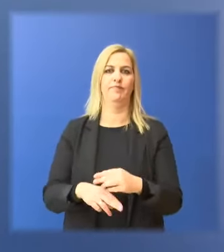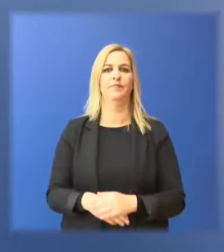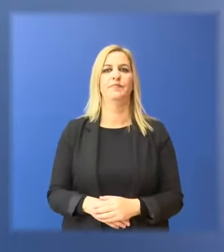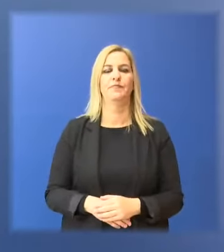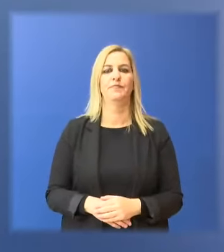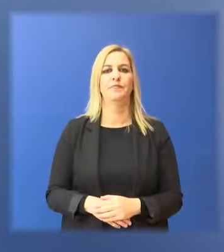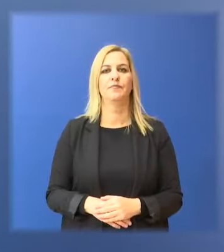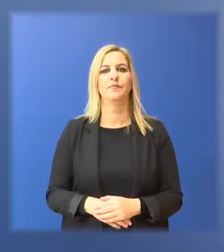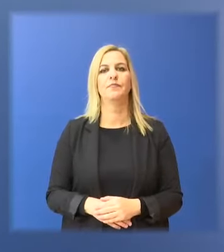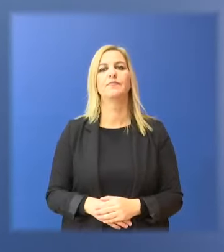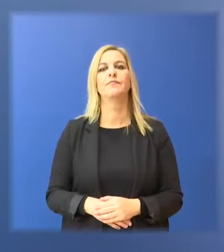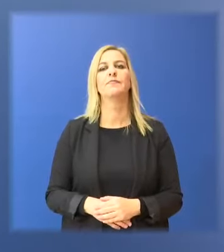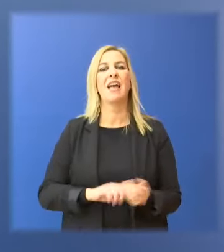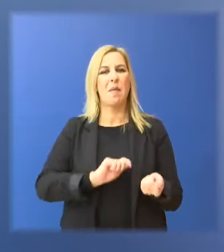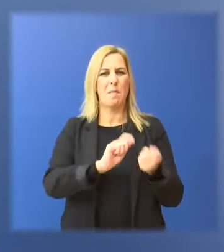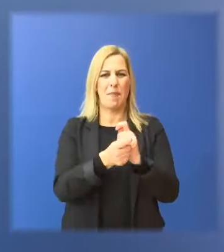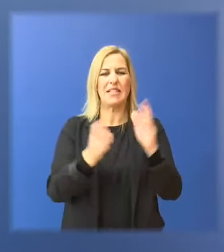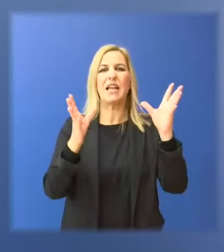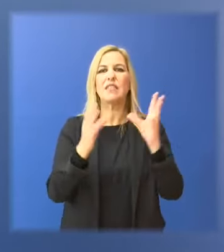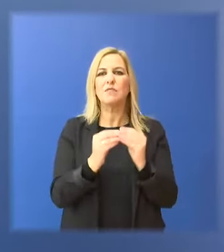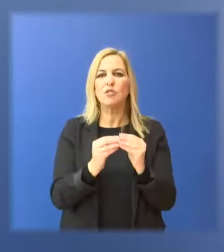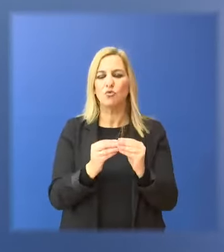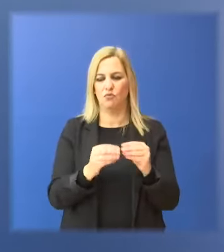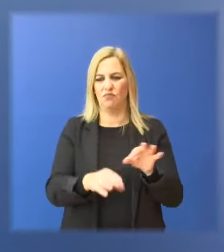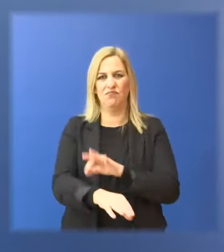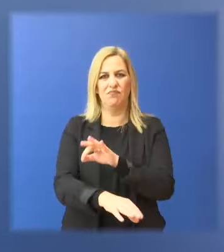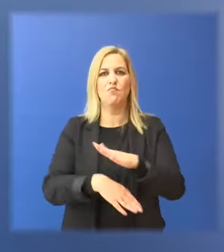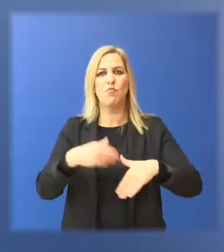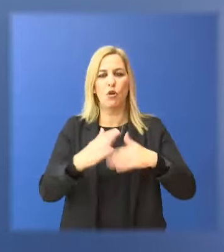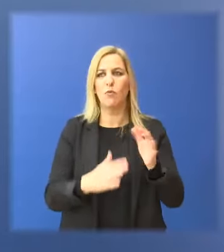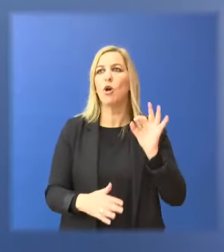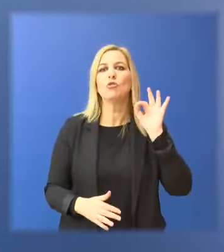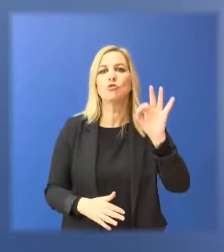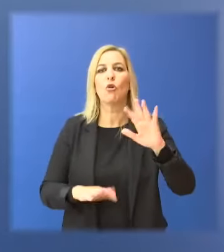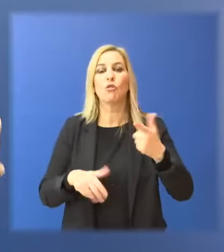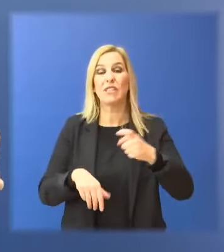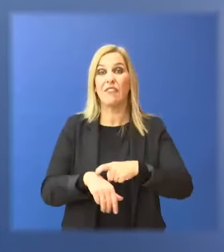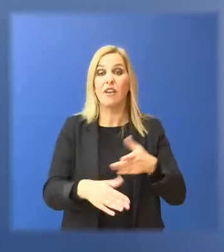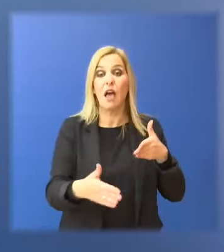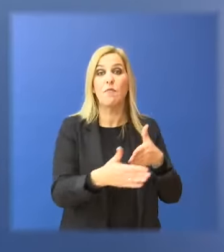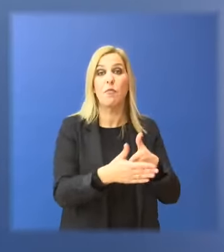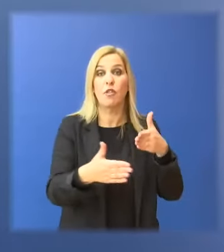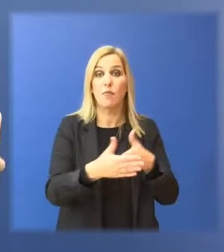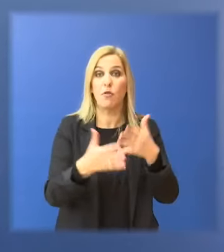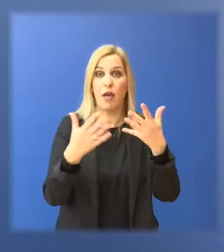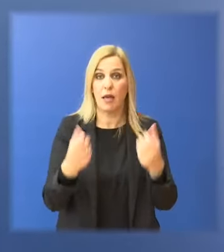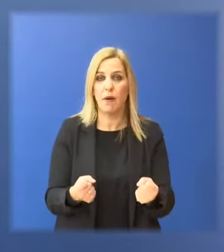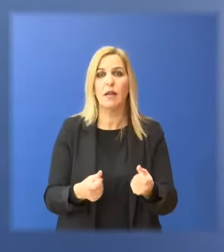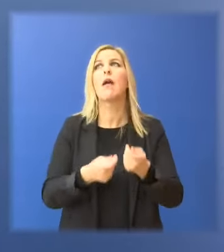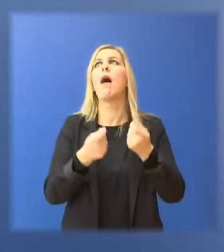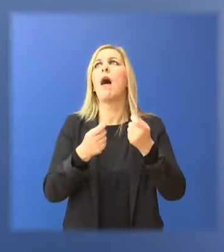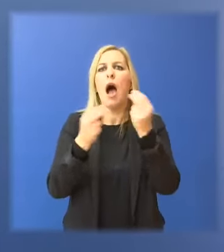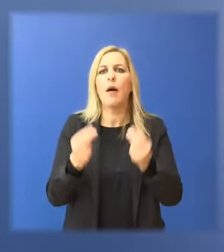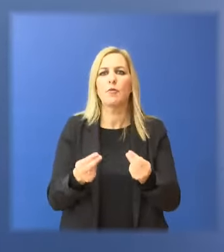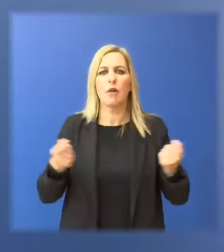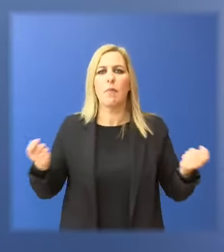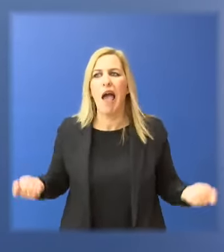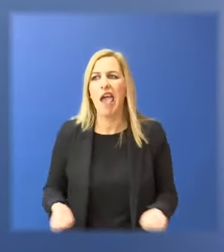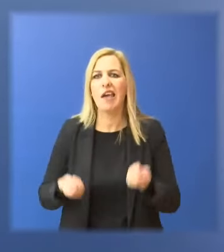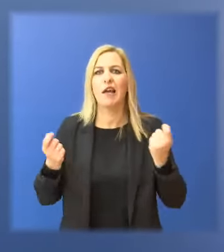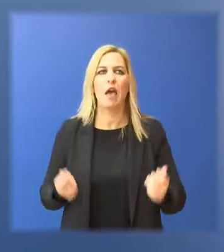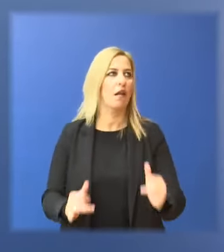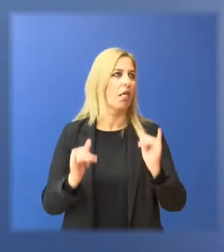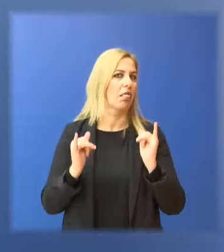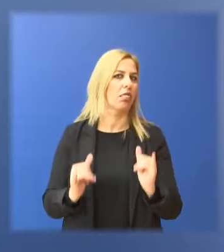των δράσεων της πολεοδομικής μεταρρύθμισης στοχεύει στην άρση των περιττών εμποδίων που καθυστερούν την υλοποίηση έργων, υποδομών και επενδύσεων,